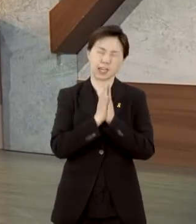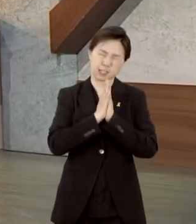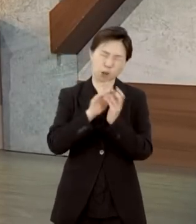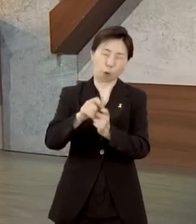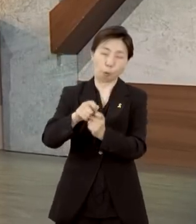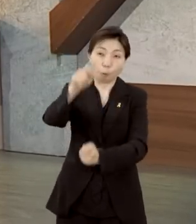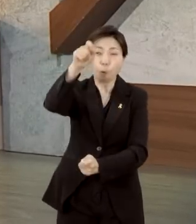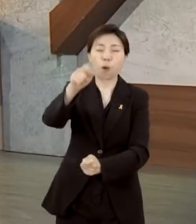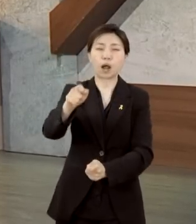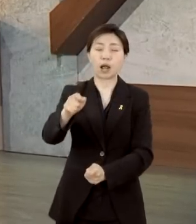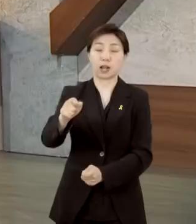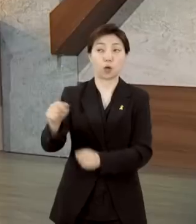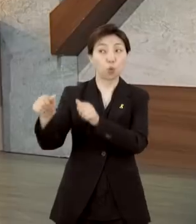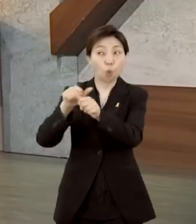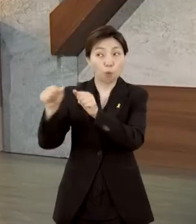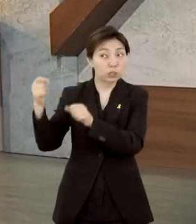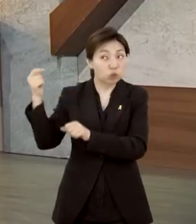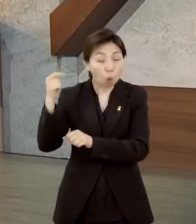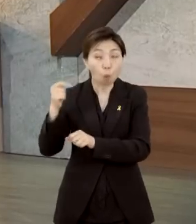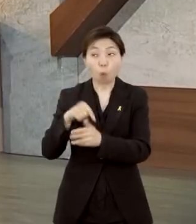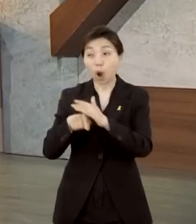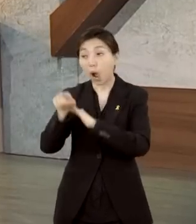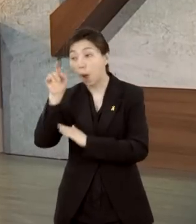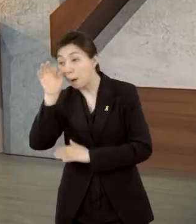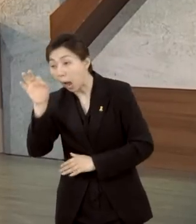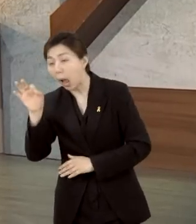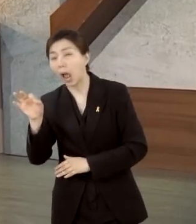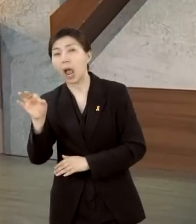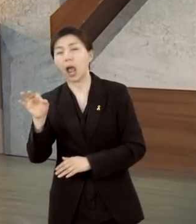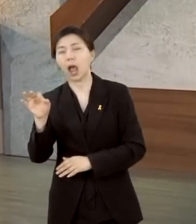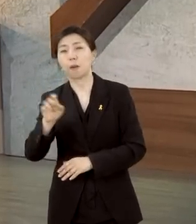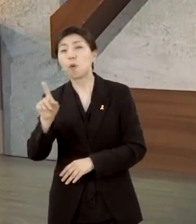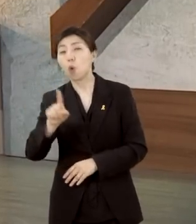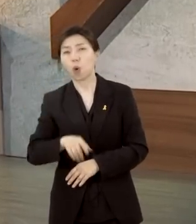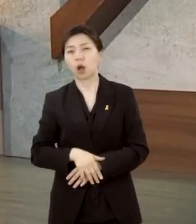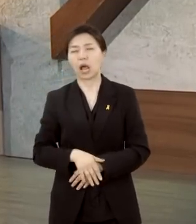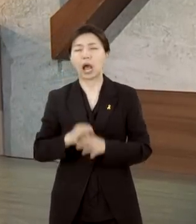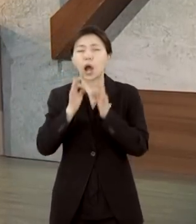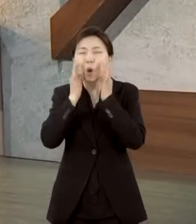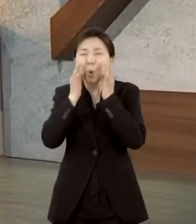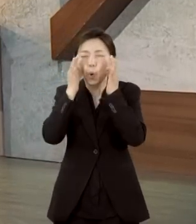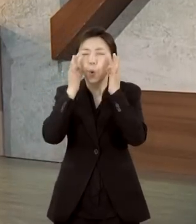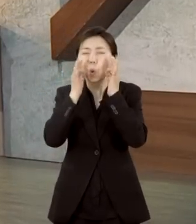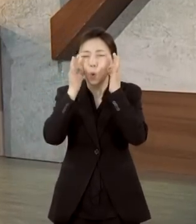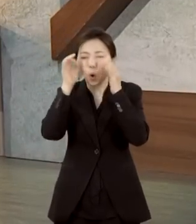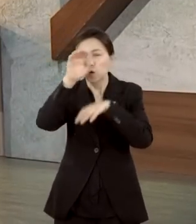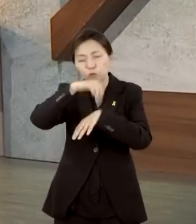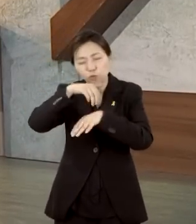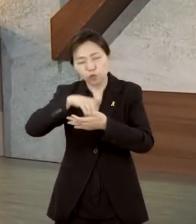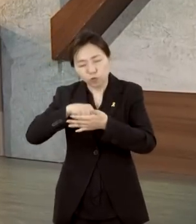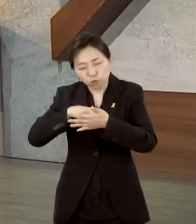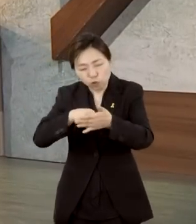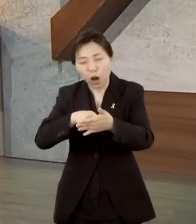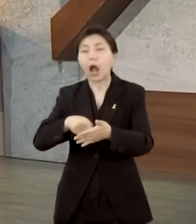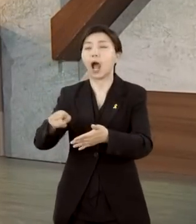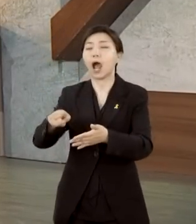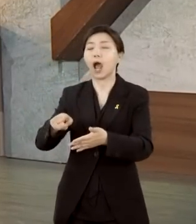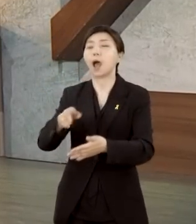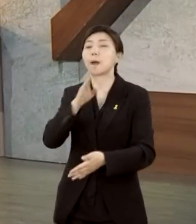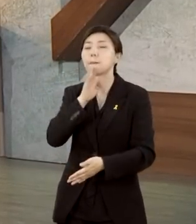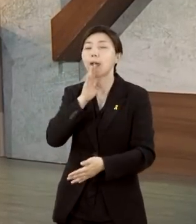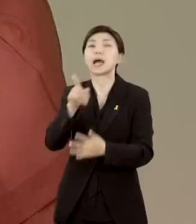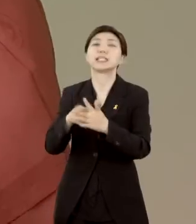오래 했다라는 분들을 봐도 물론 다들 애쓰신 거는 인정하고 이해하지만